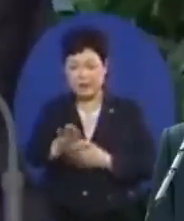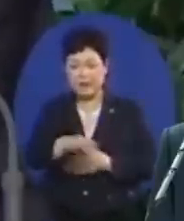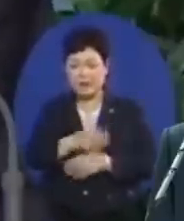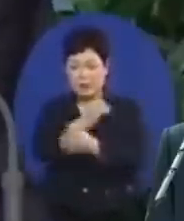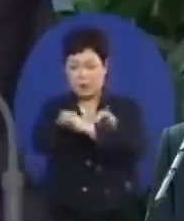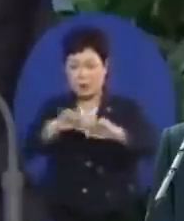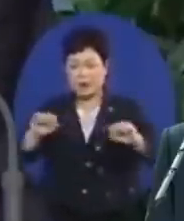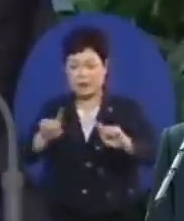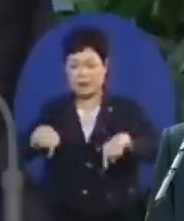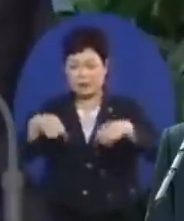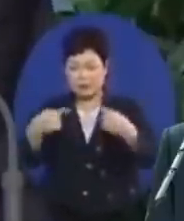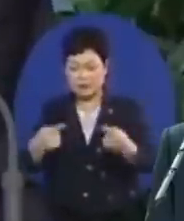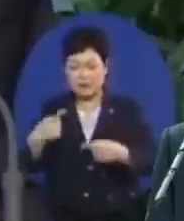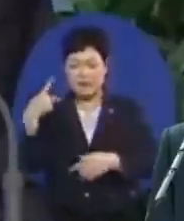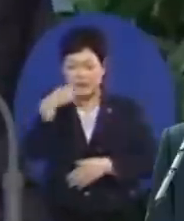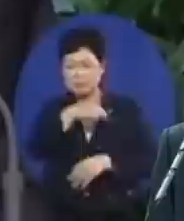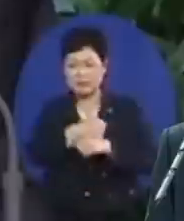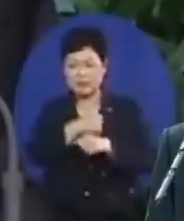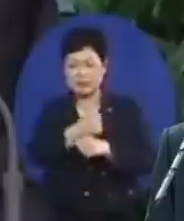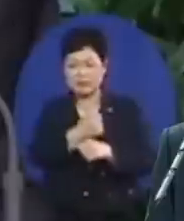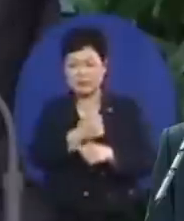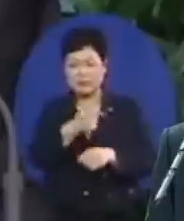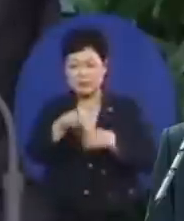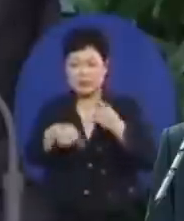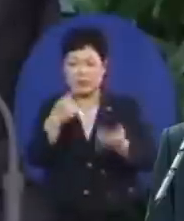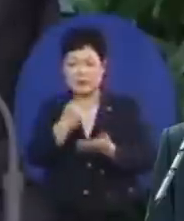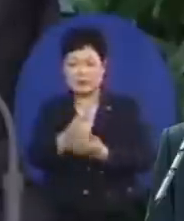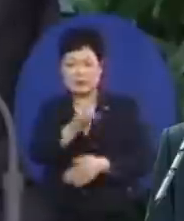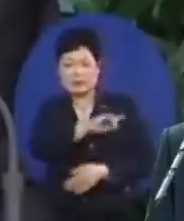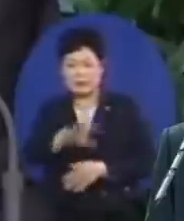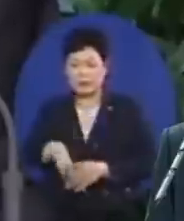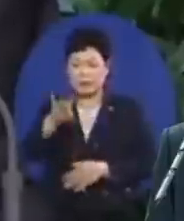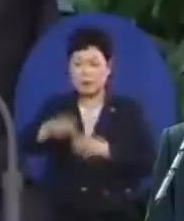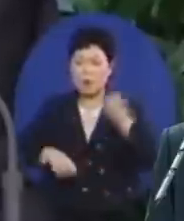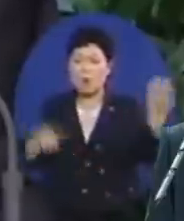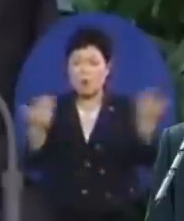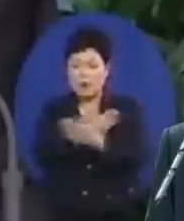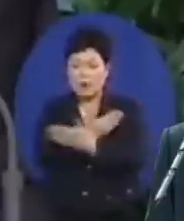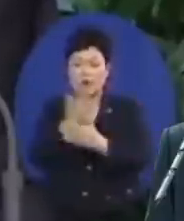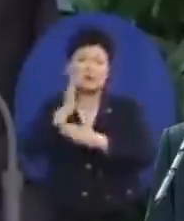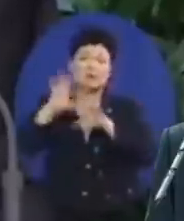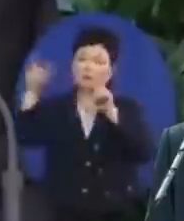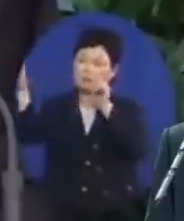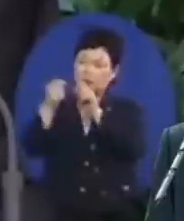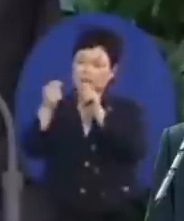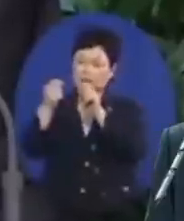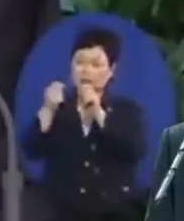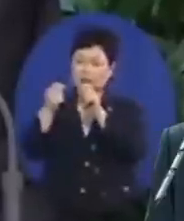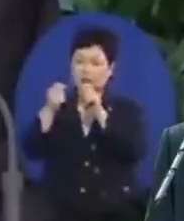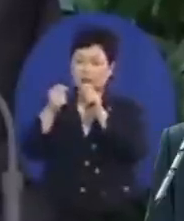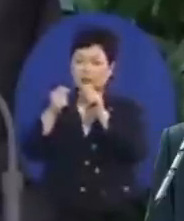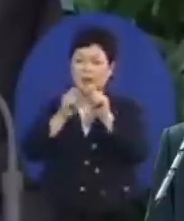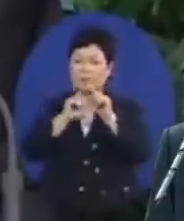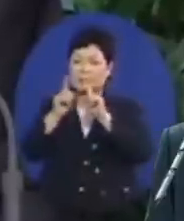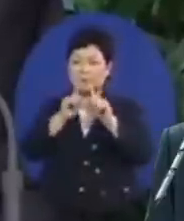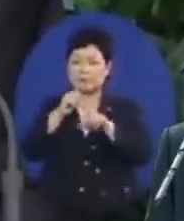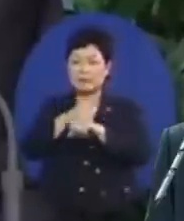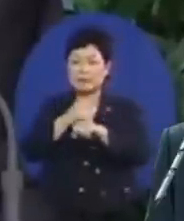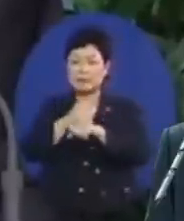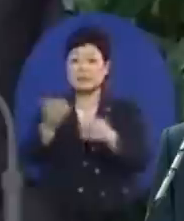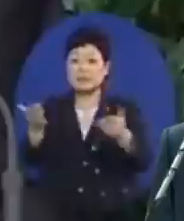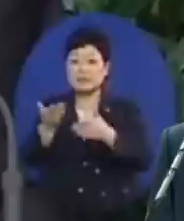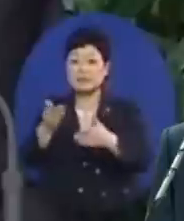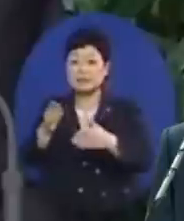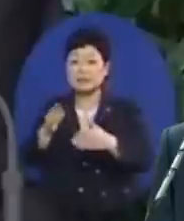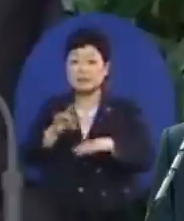광야에 들어가서 금식하시고 나와서 제일 먼저 회개하라 천국이 가까웠다 하시고 하신 일이 귀신